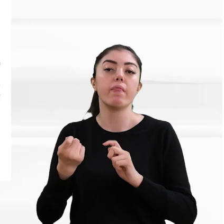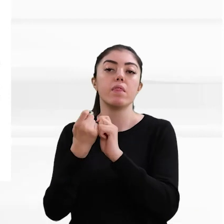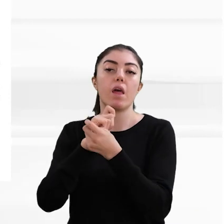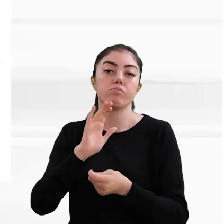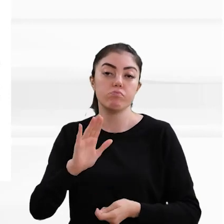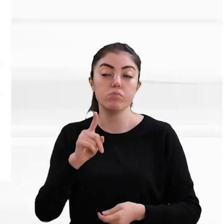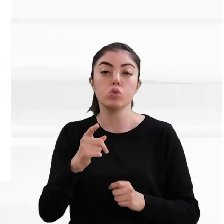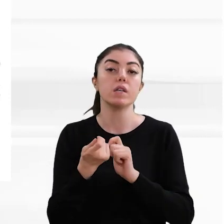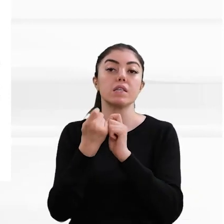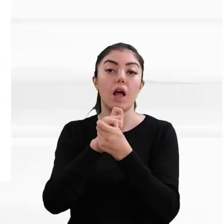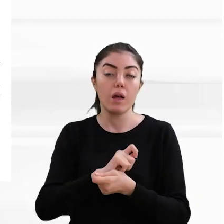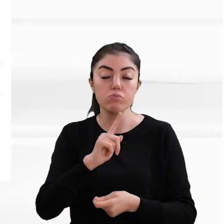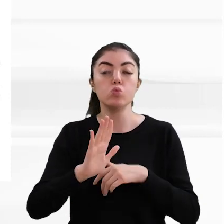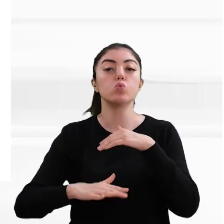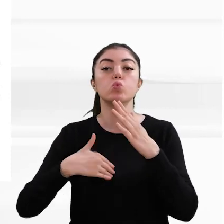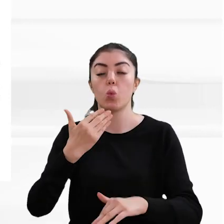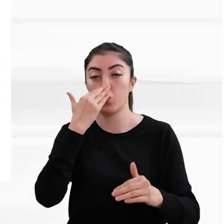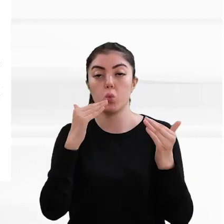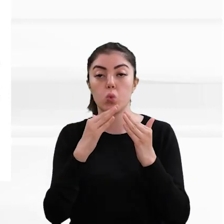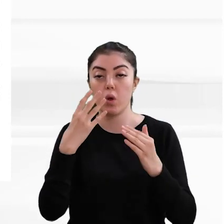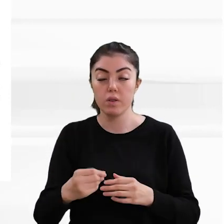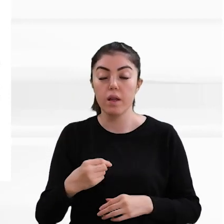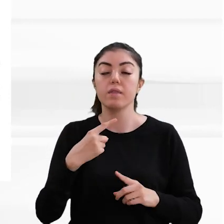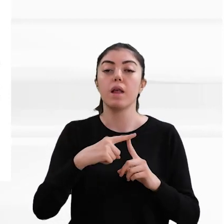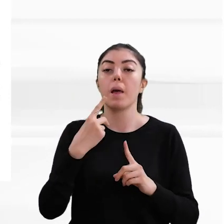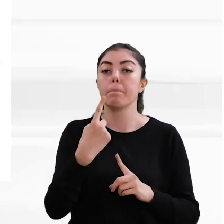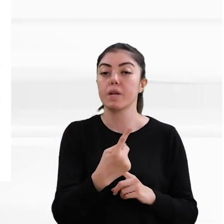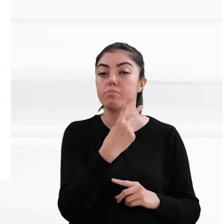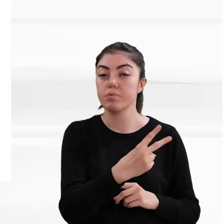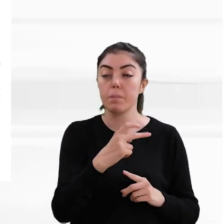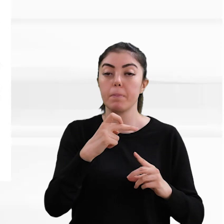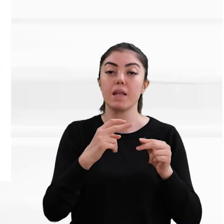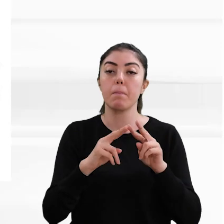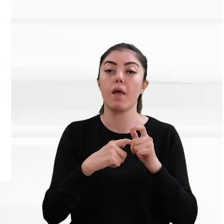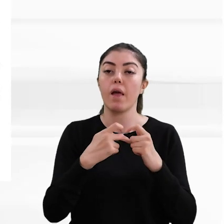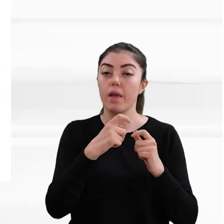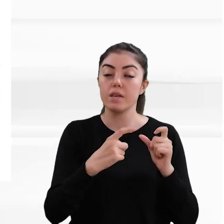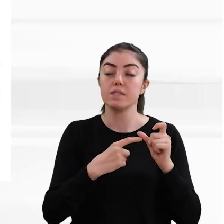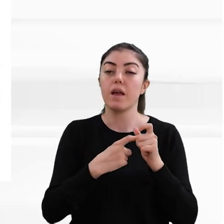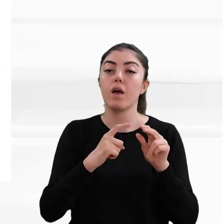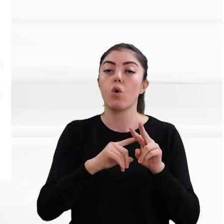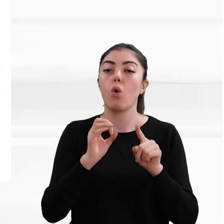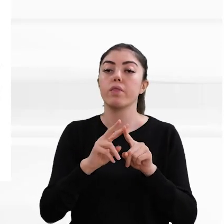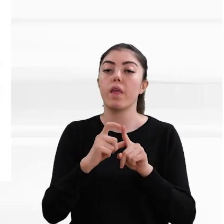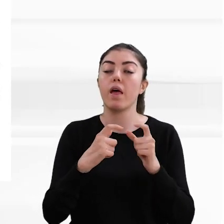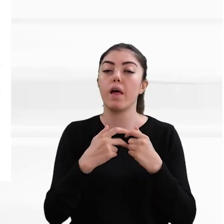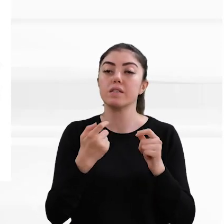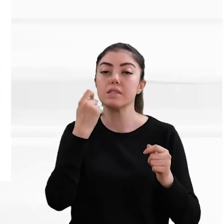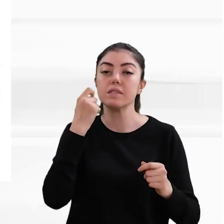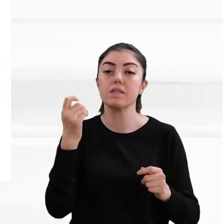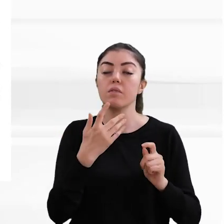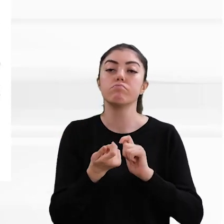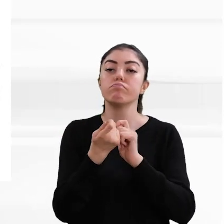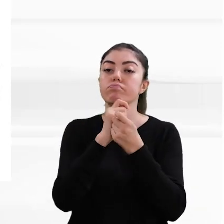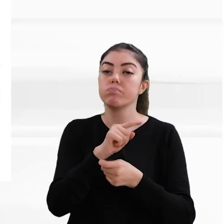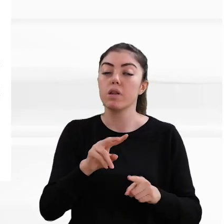220 volt değerine dönüştürülür. Bu dönüşüm işlemlerinde kullanılan T1 transformatörünün primer ile sekonder sarım